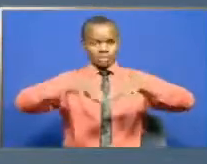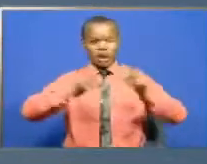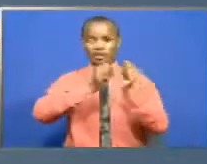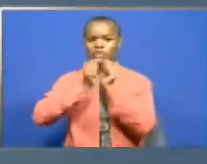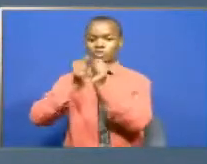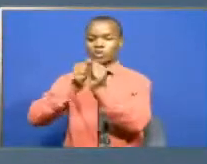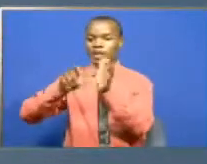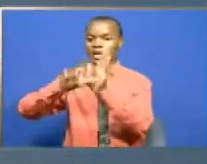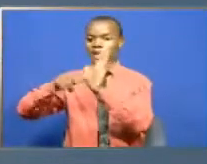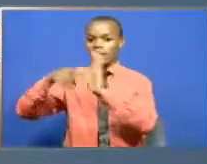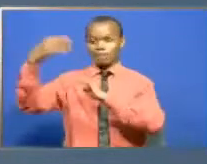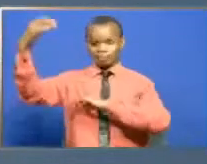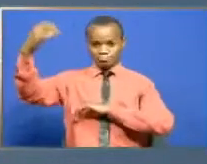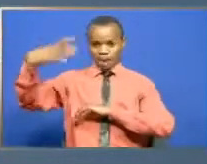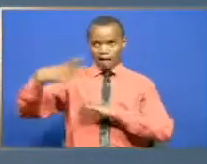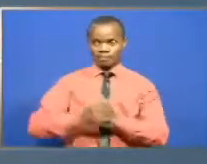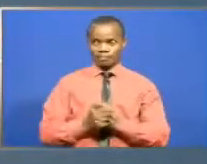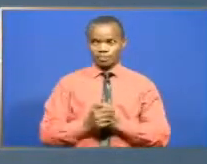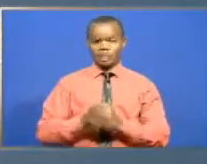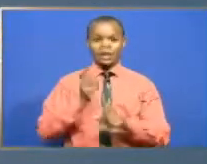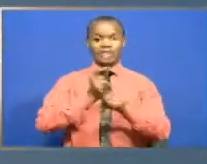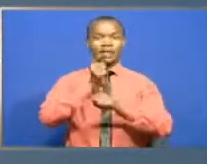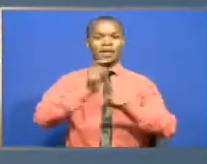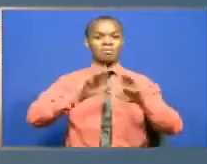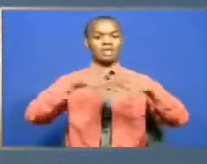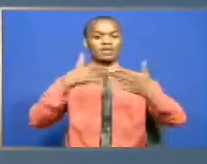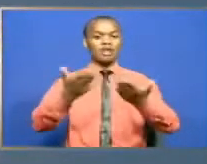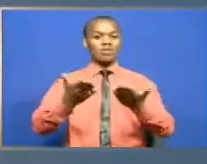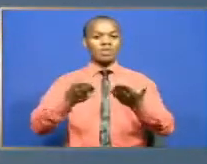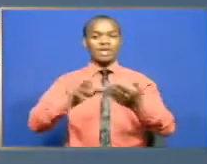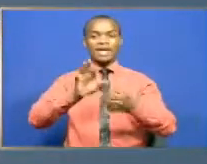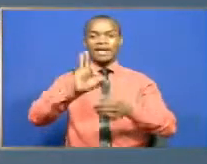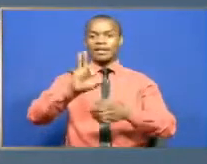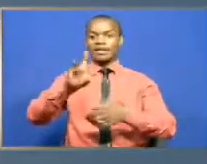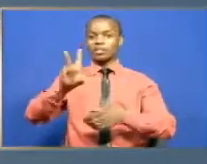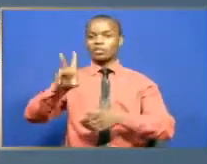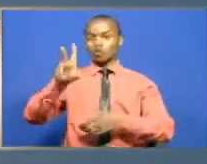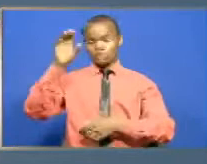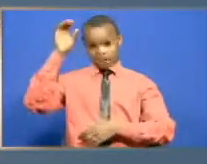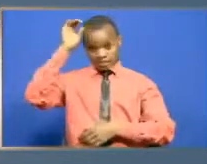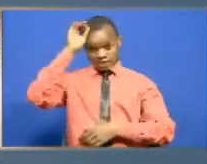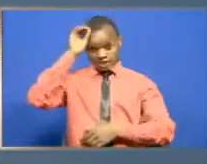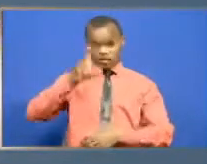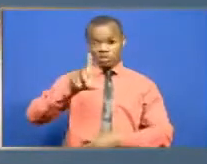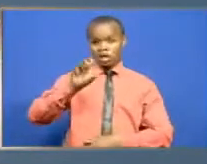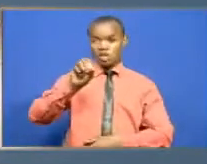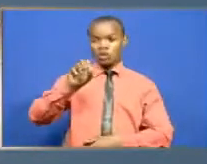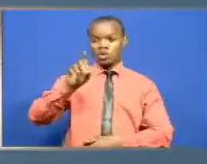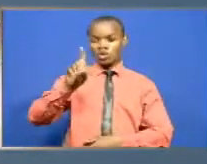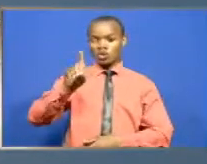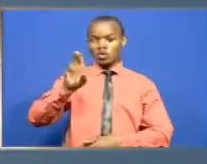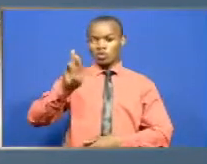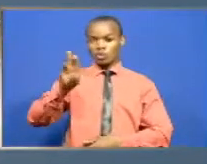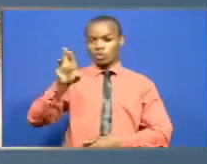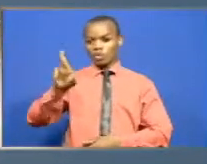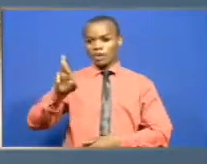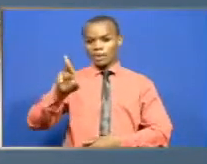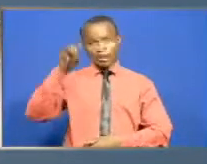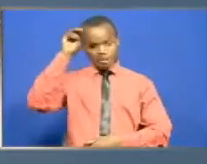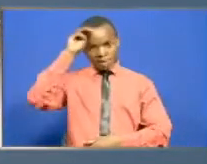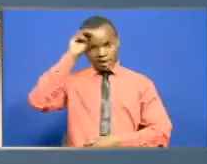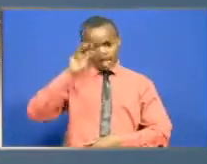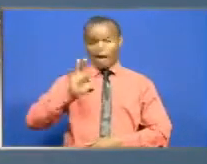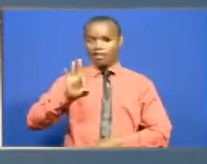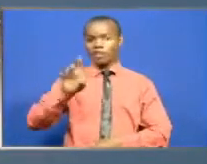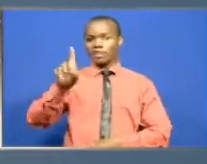Tukiangazia viwango vya joto, ni kwamba joto litafikia nyuzi 32 katika maeneo ya Lodwa. Kaunti ya Mandera itanakili kati ya nyuzi